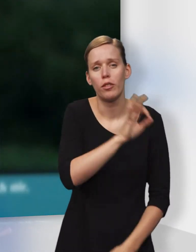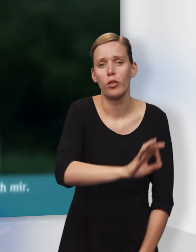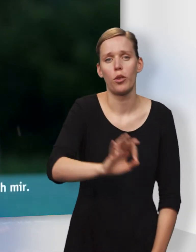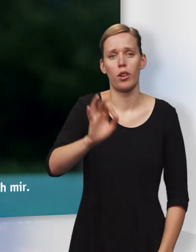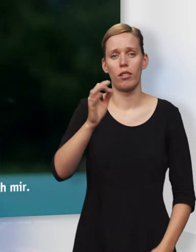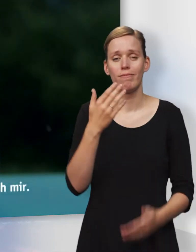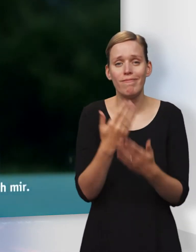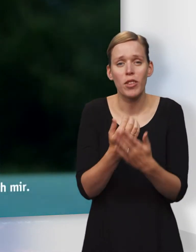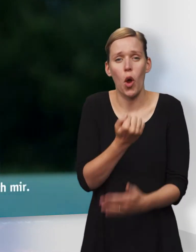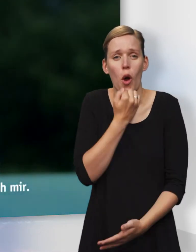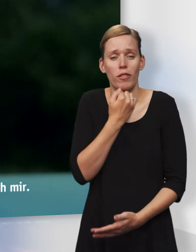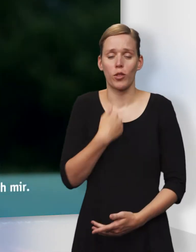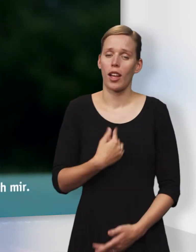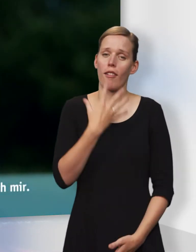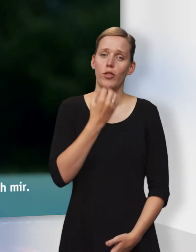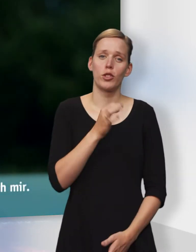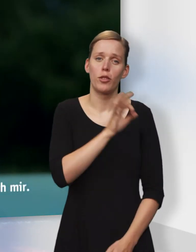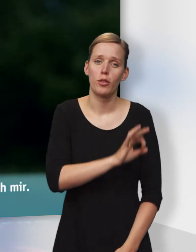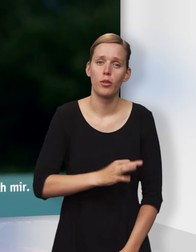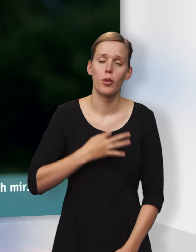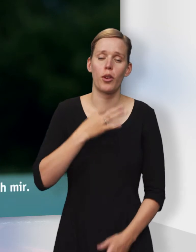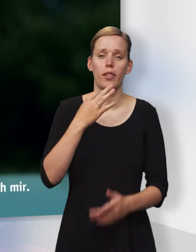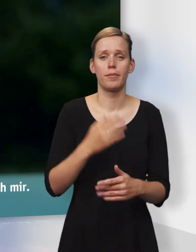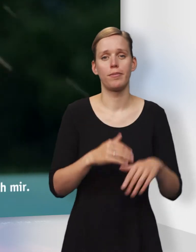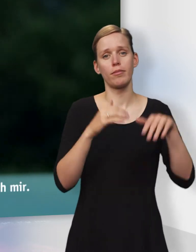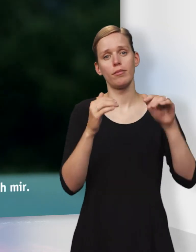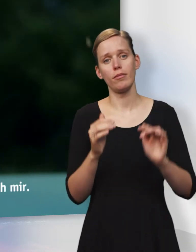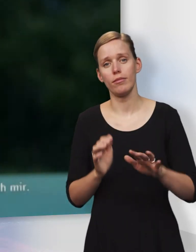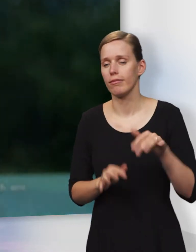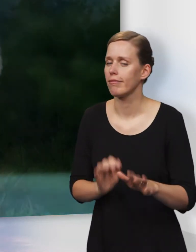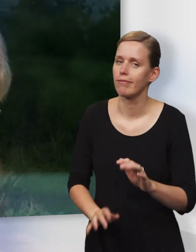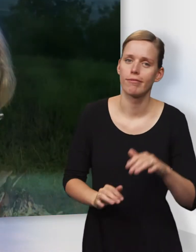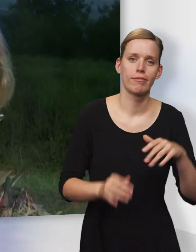dir, die Hoffnung wünsche ich mir.